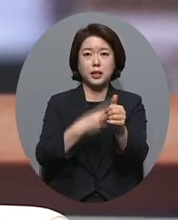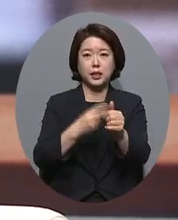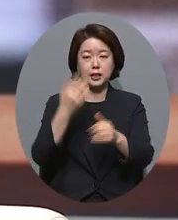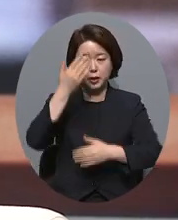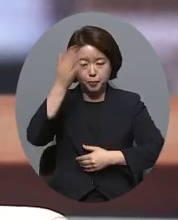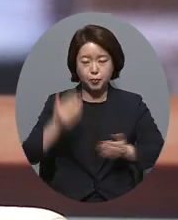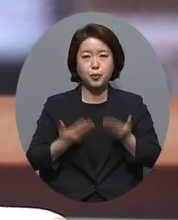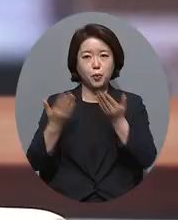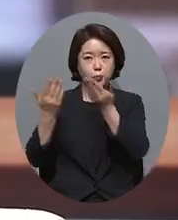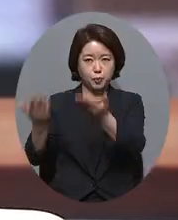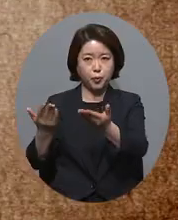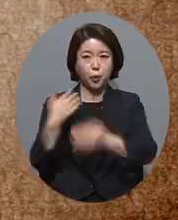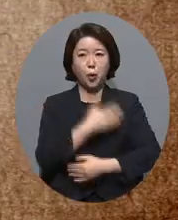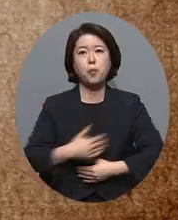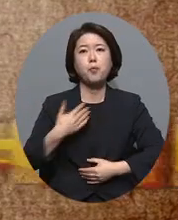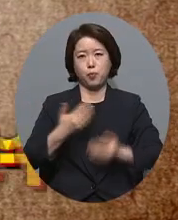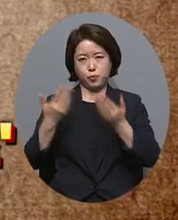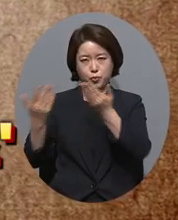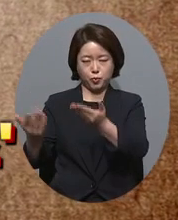하시죠